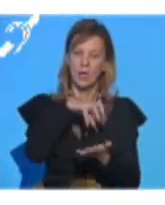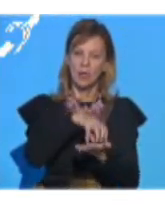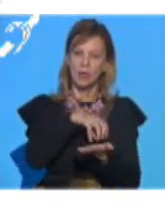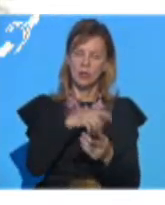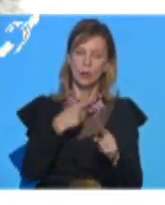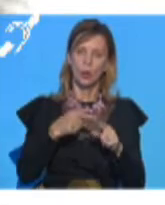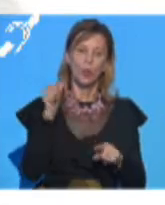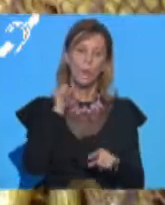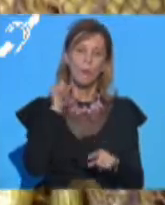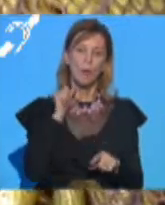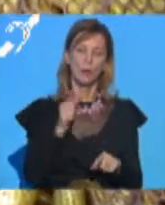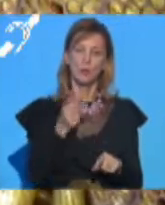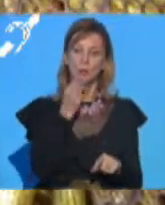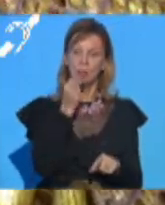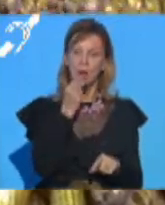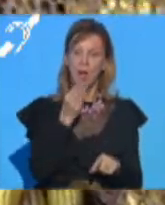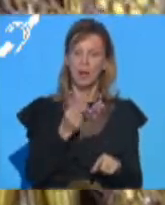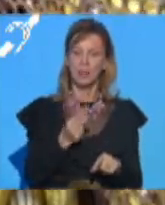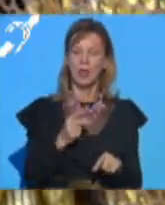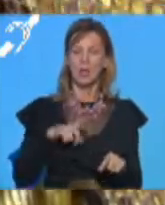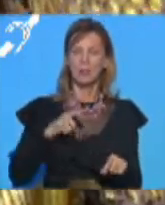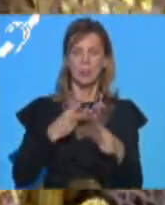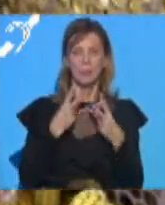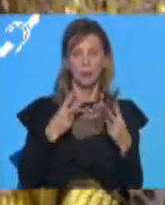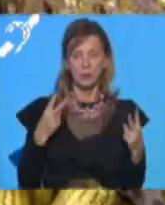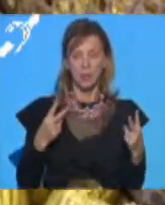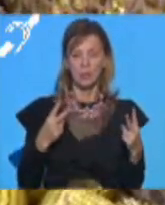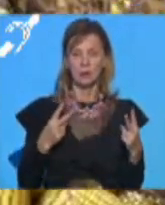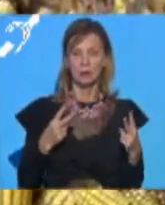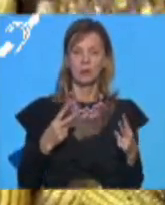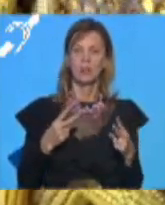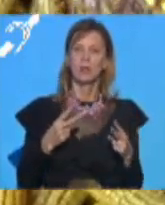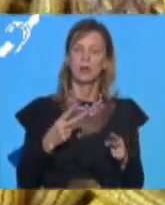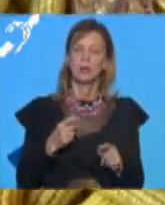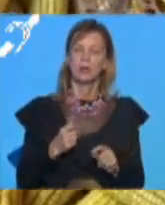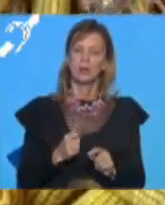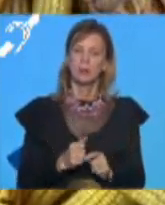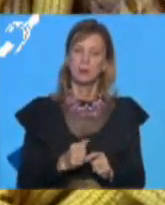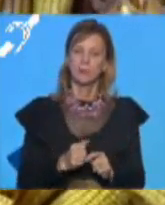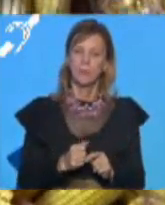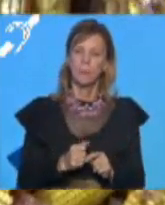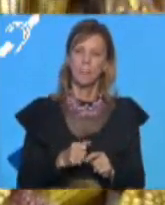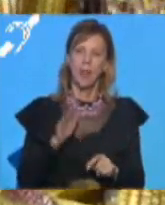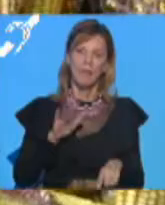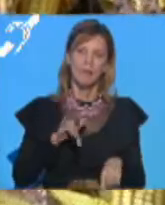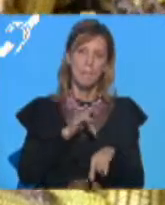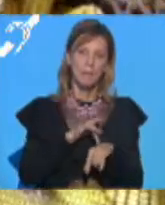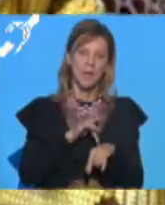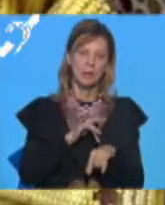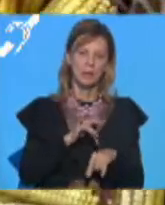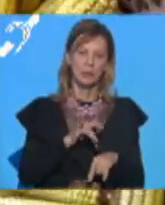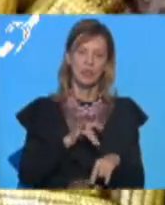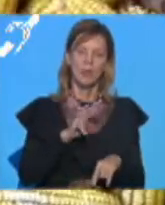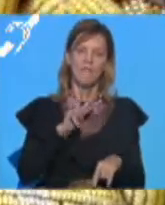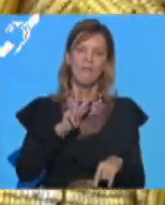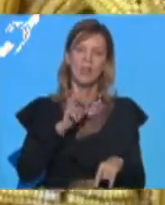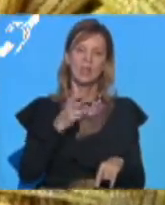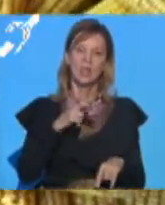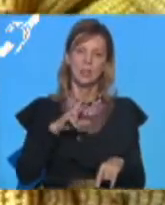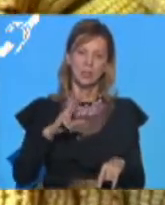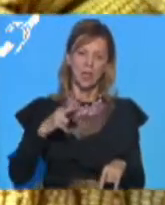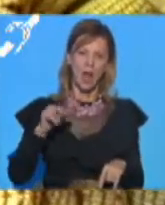porcine. Furajul contaminat de porci mistreți este primul indiciu care duce la infestare. Avem medicii concesionari